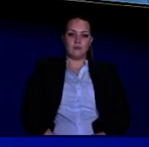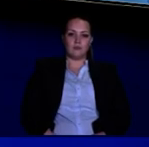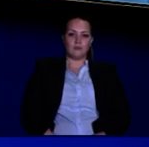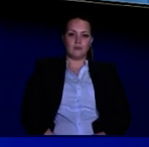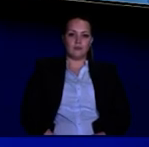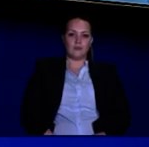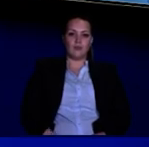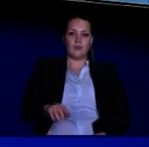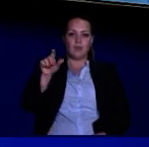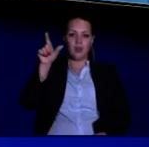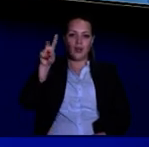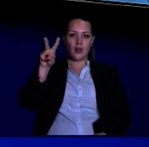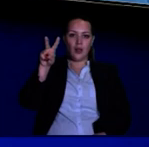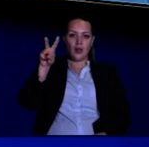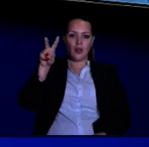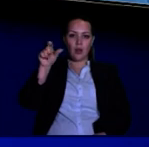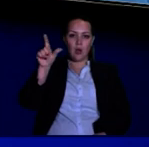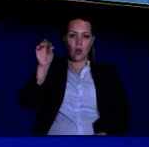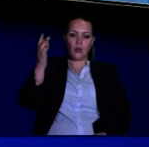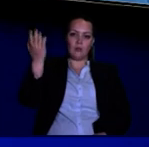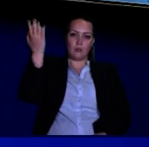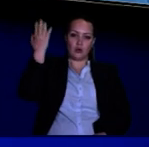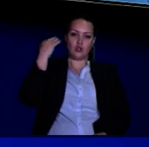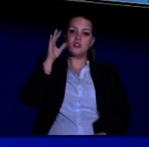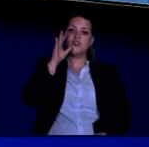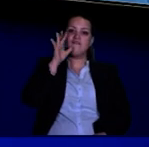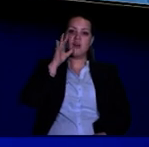Итак, глаголы прошедшего времени.